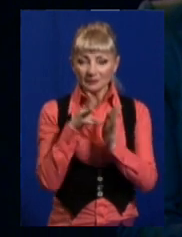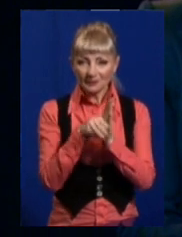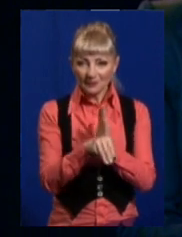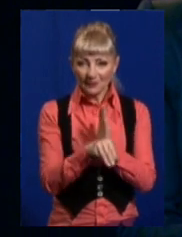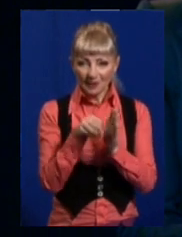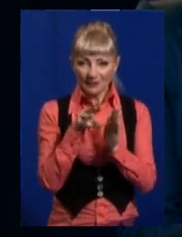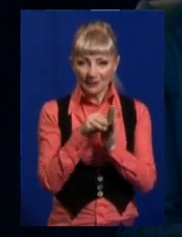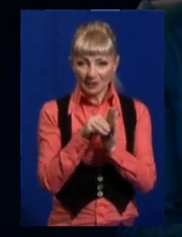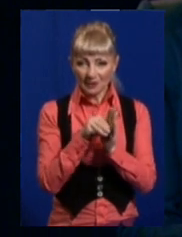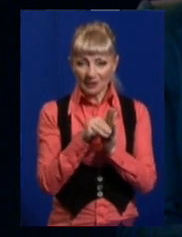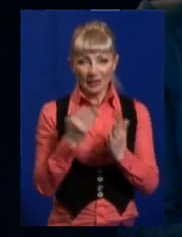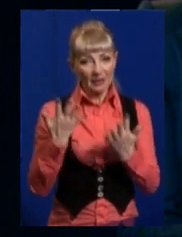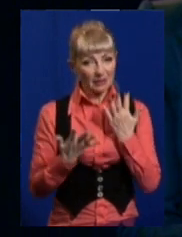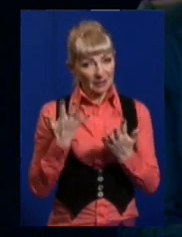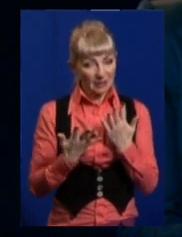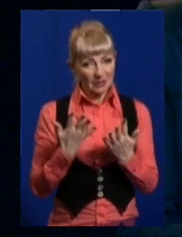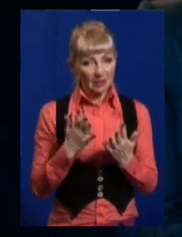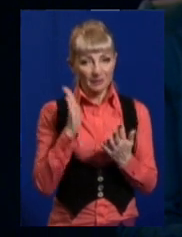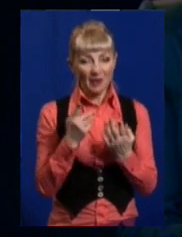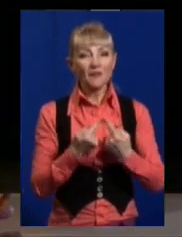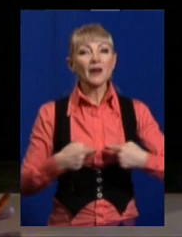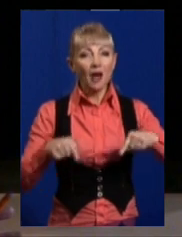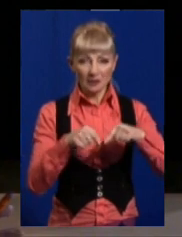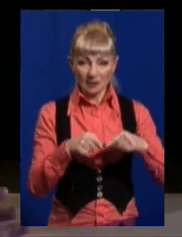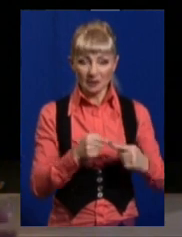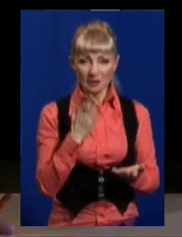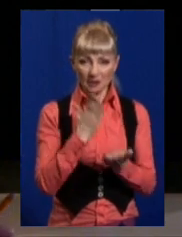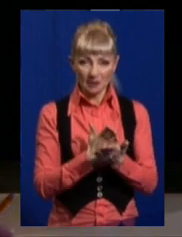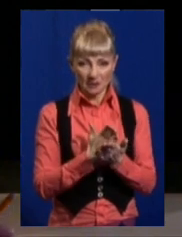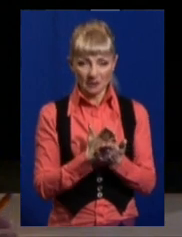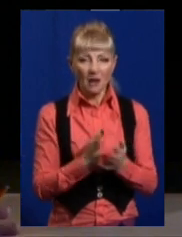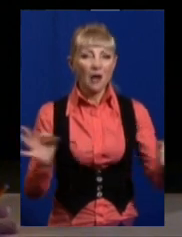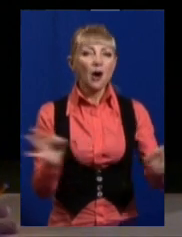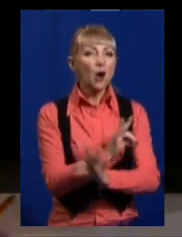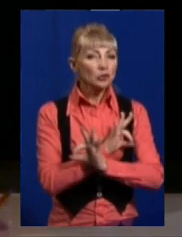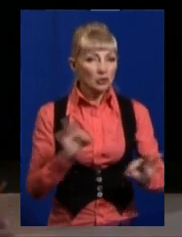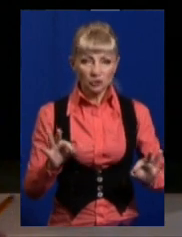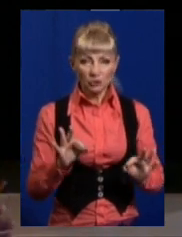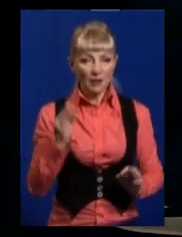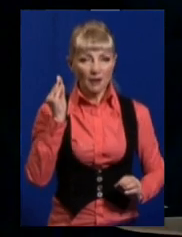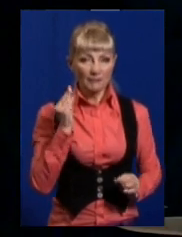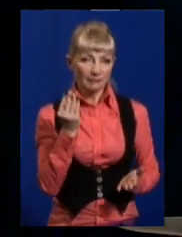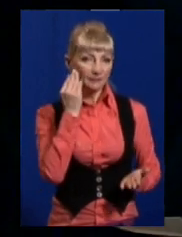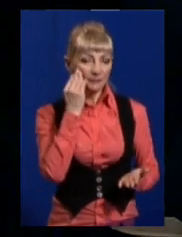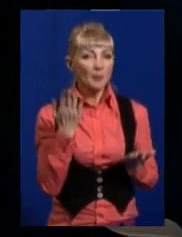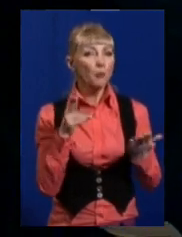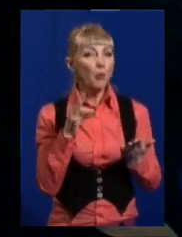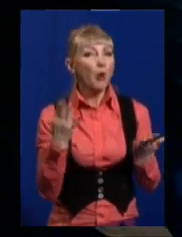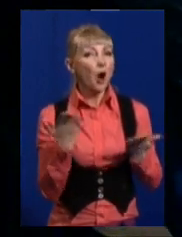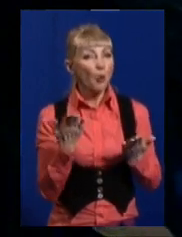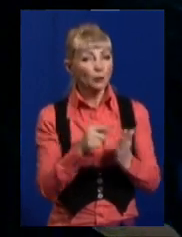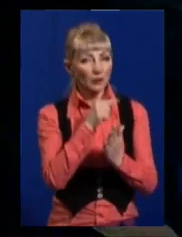Якщо, скажімо, у фракції буде відмінна позиція з якогось питання, ніж